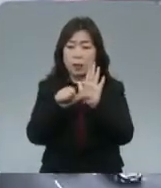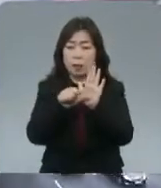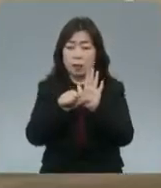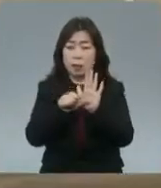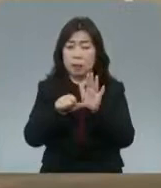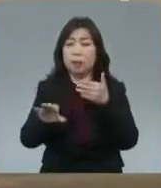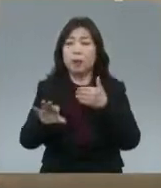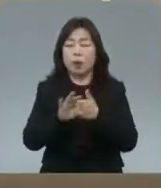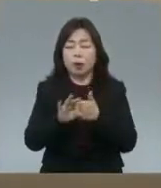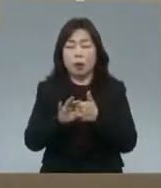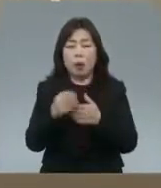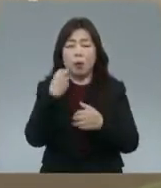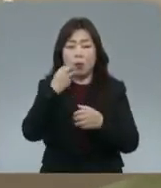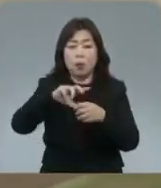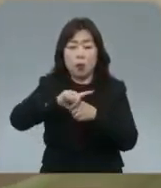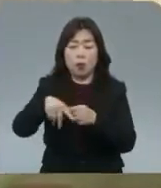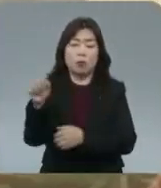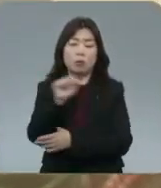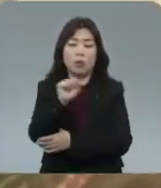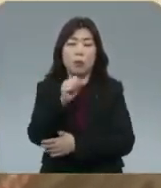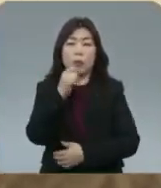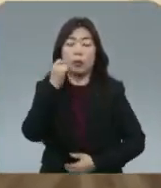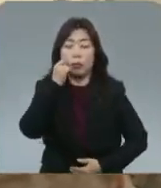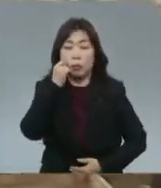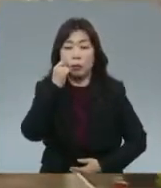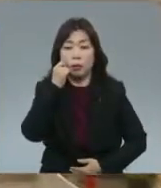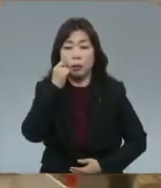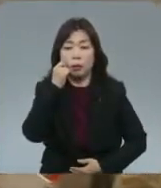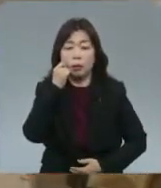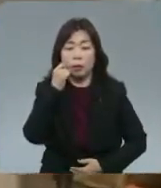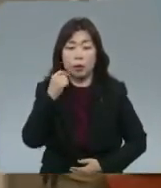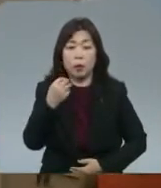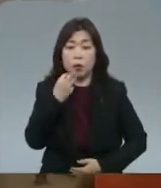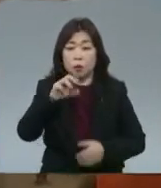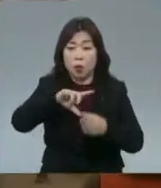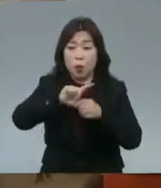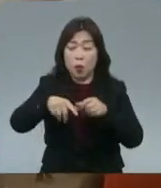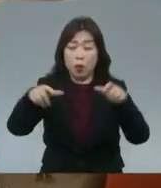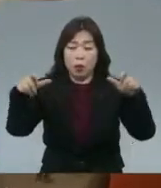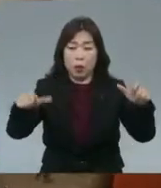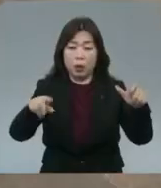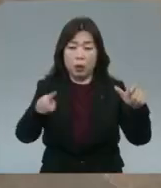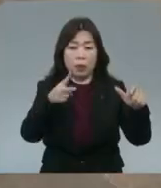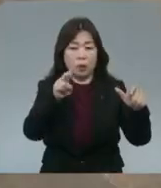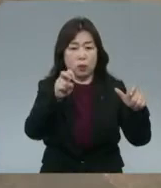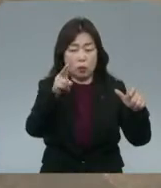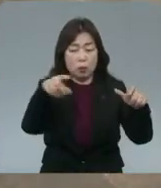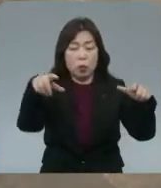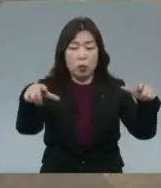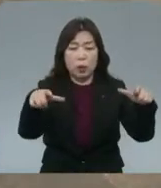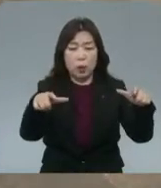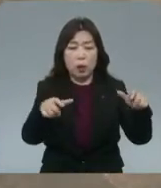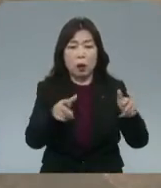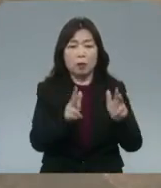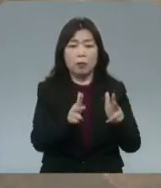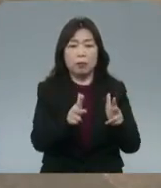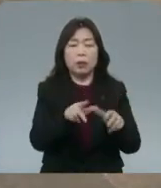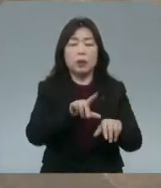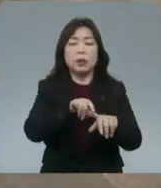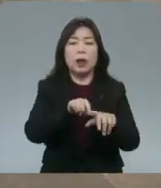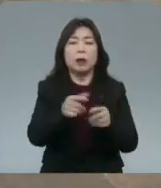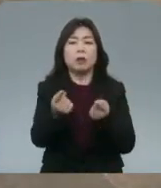выбросов реализуются на таких объектах как мусоросжигательные заводы и очистные сооружения а